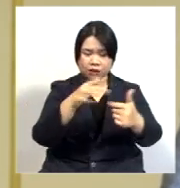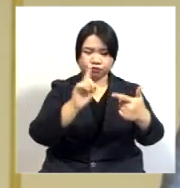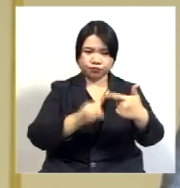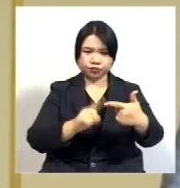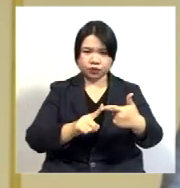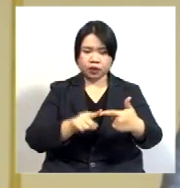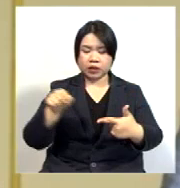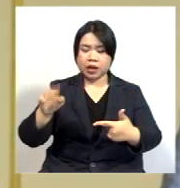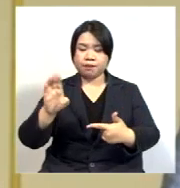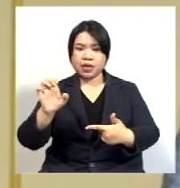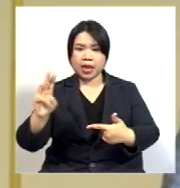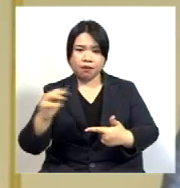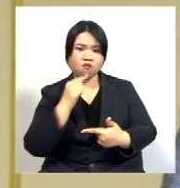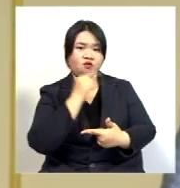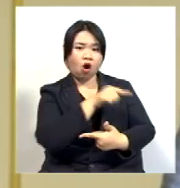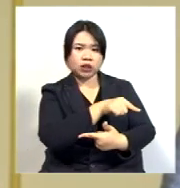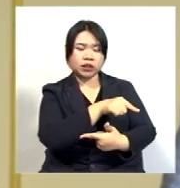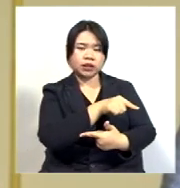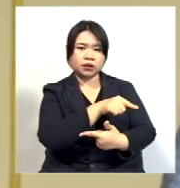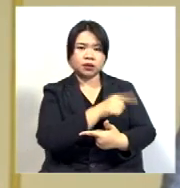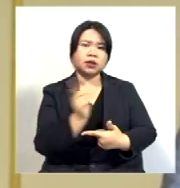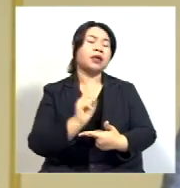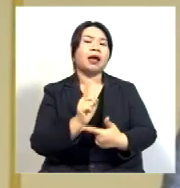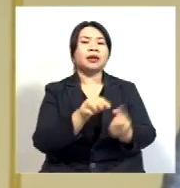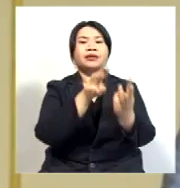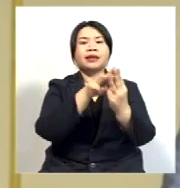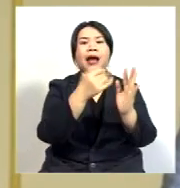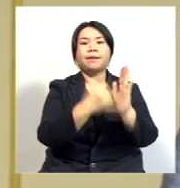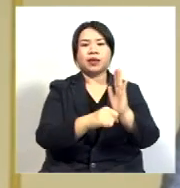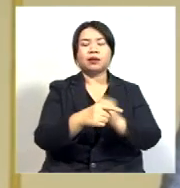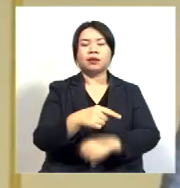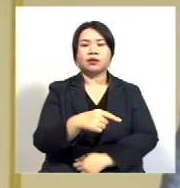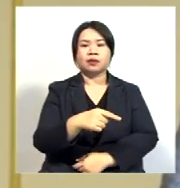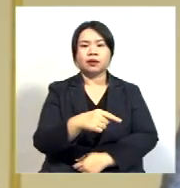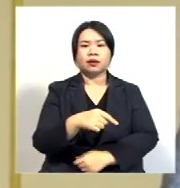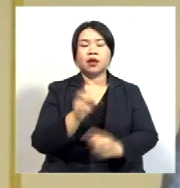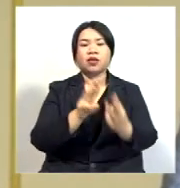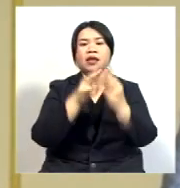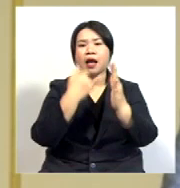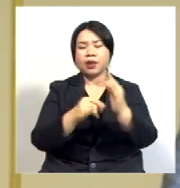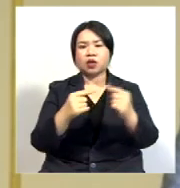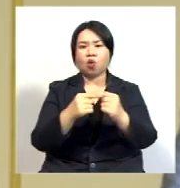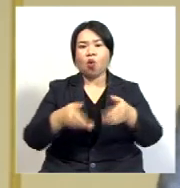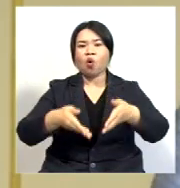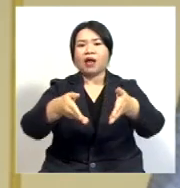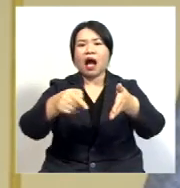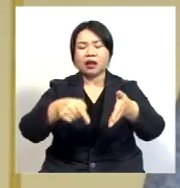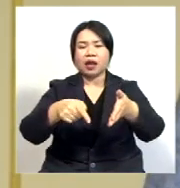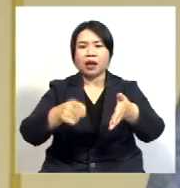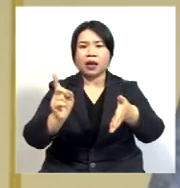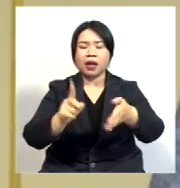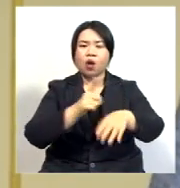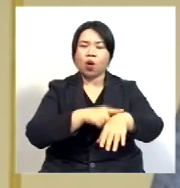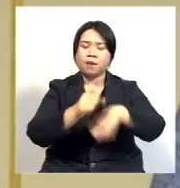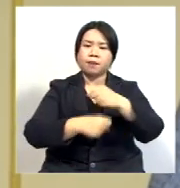ก็ฟ้องนะครับในเรื่องของผิดสัญญาเนี่ยนะครับในเรื่องทางแข่งขันเนี่ยในช่วงระหว่างเวล